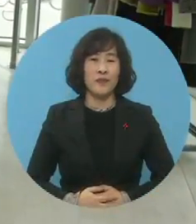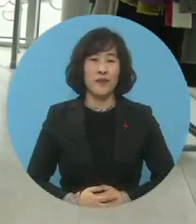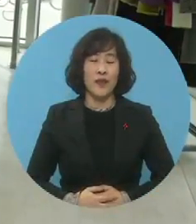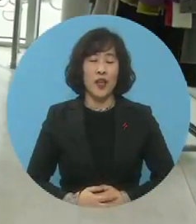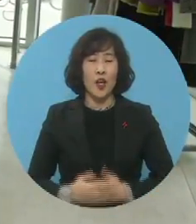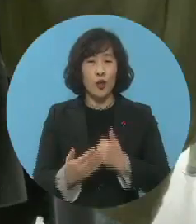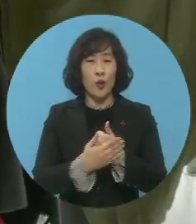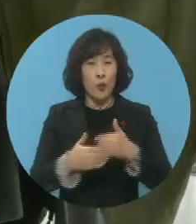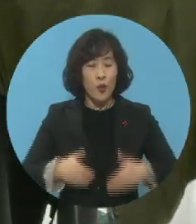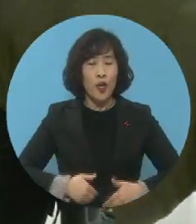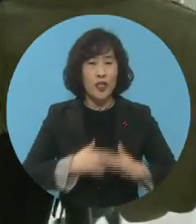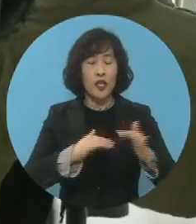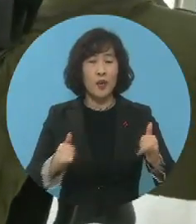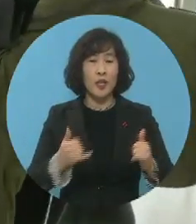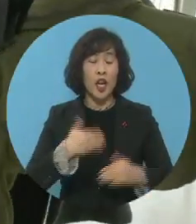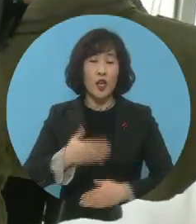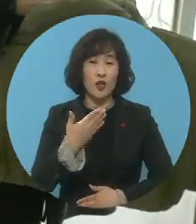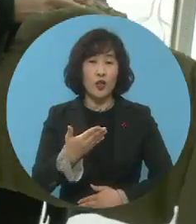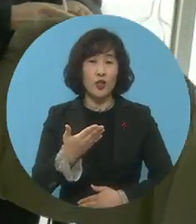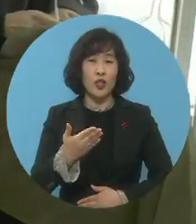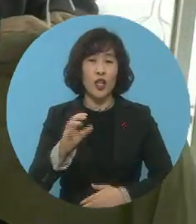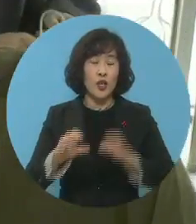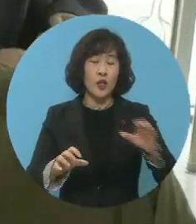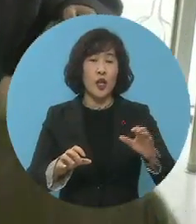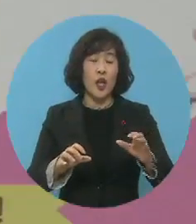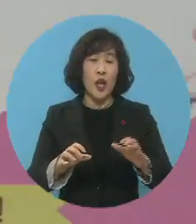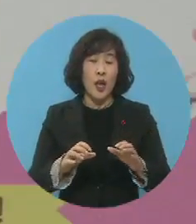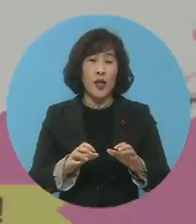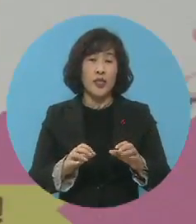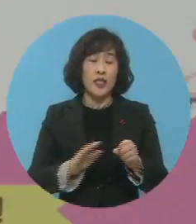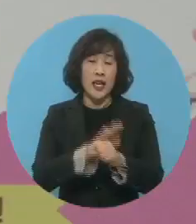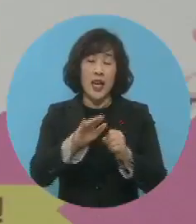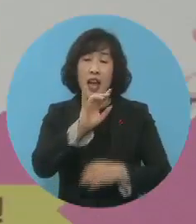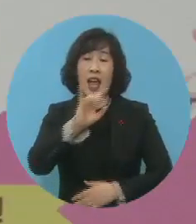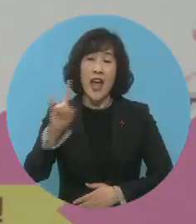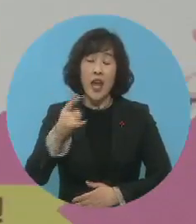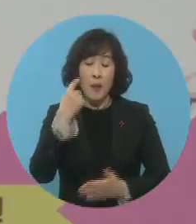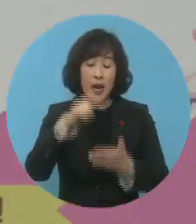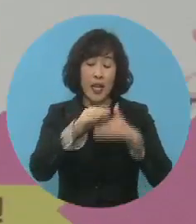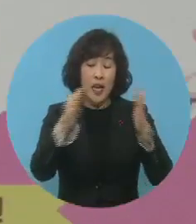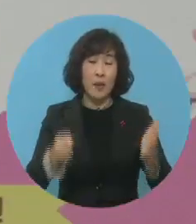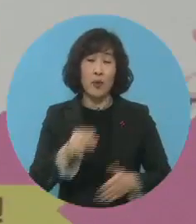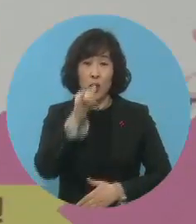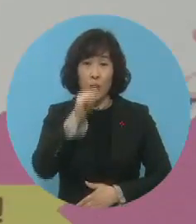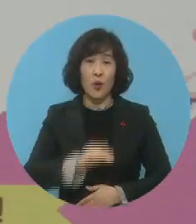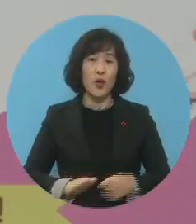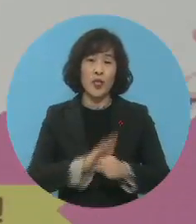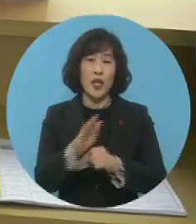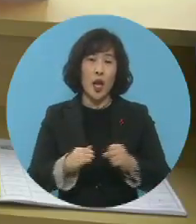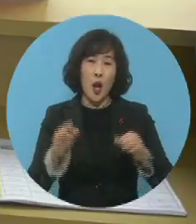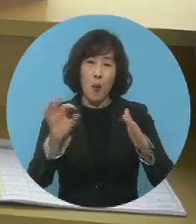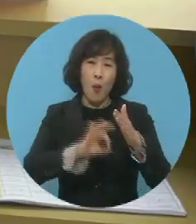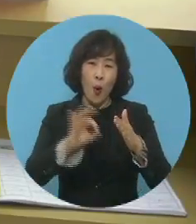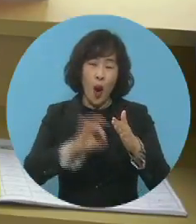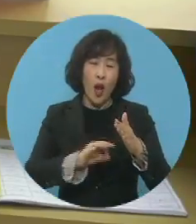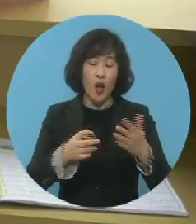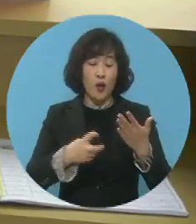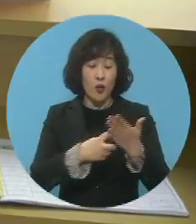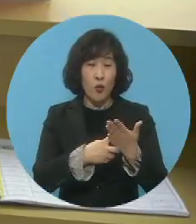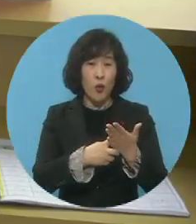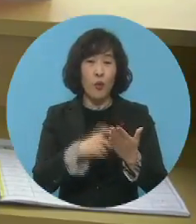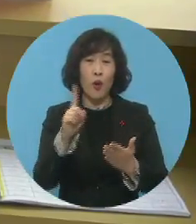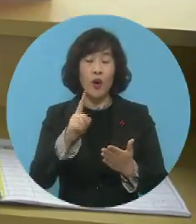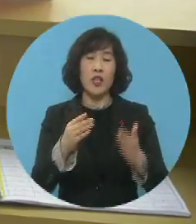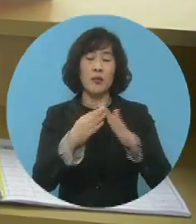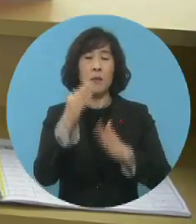몫입니다. 주변에 도움이 필요한 이웃을 알려주는 이웃의 발견함도 자리하고 있습니다. 사랑 모아